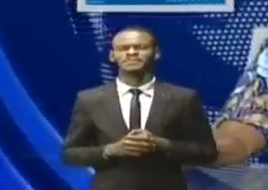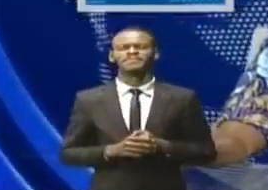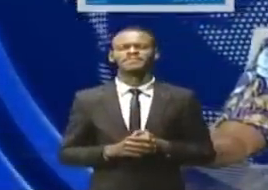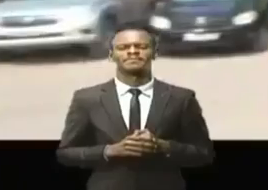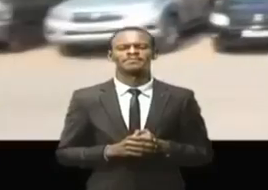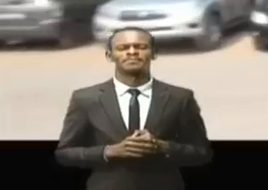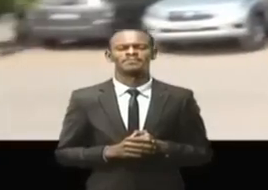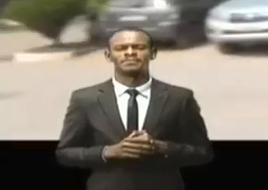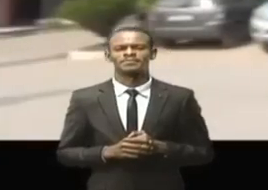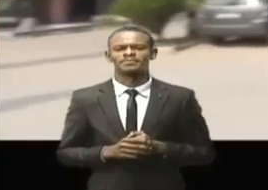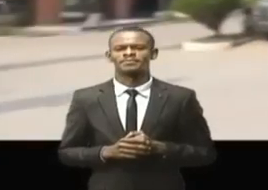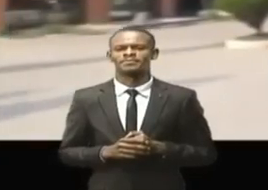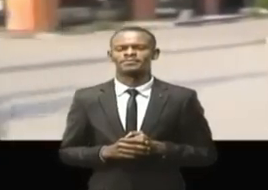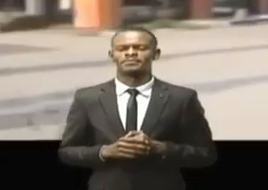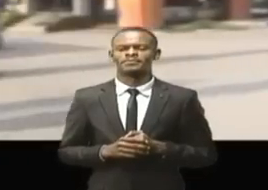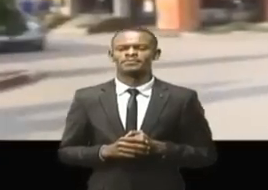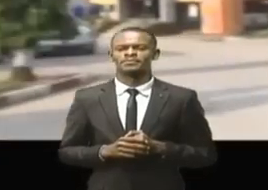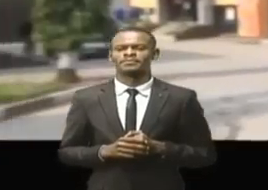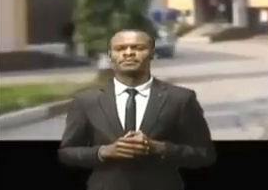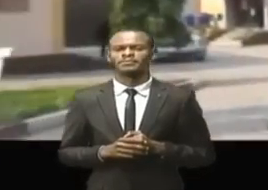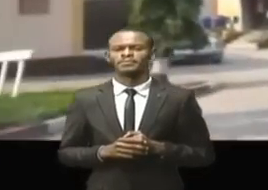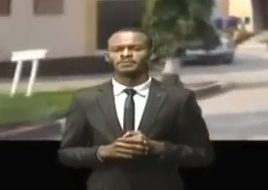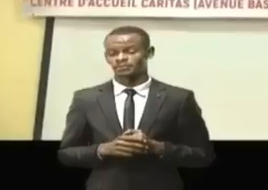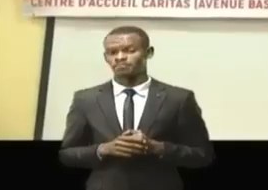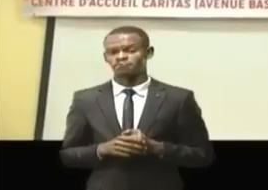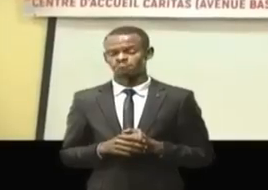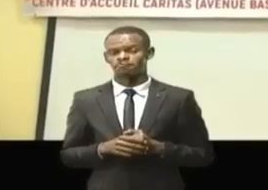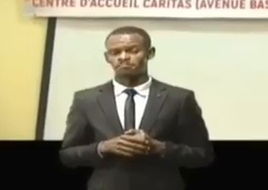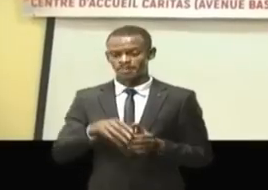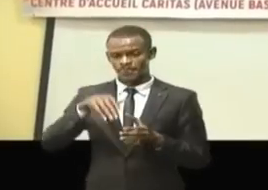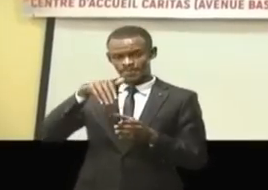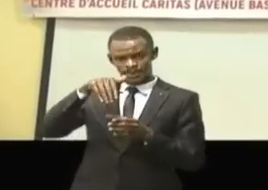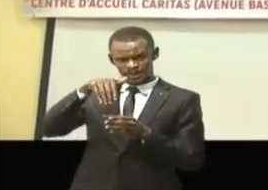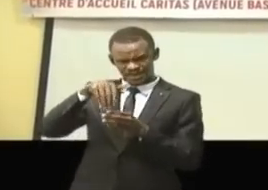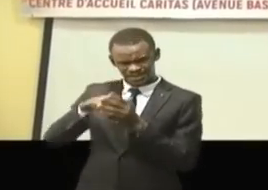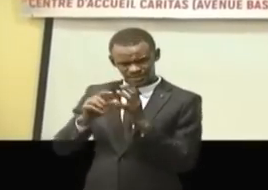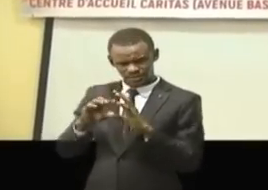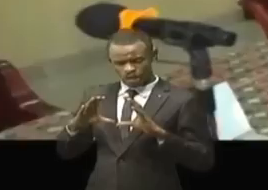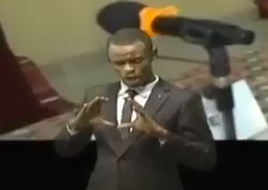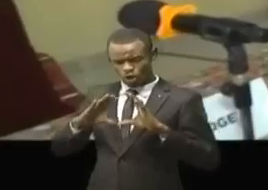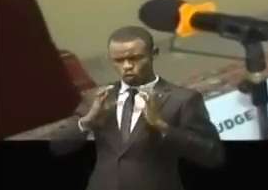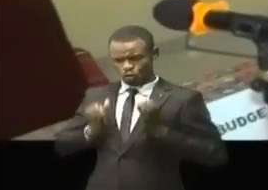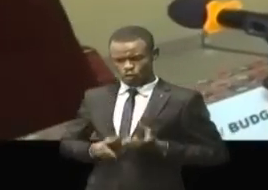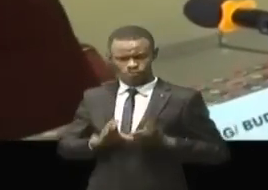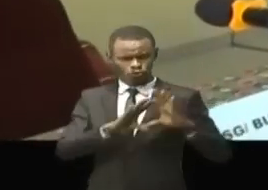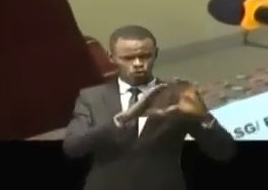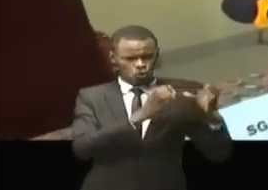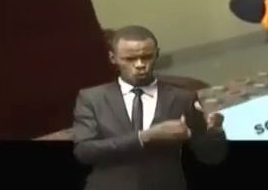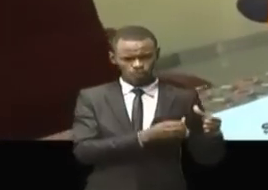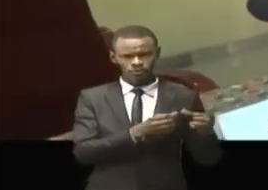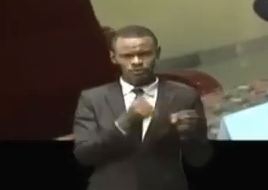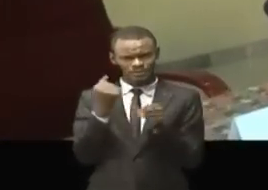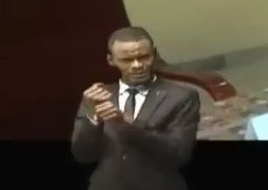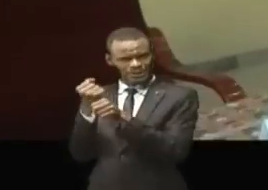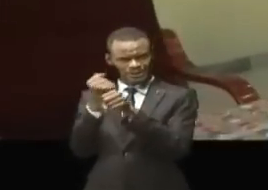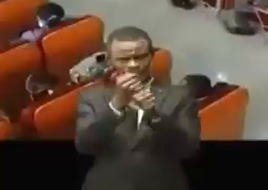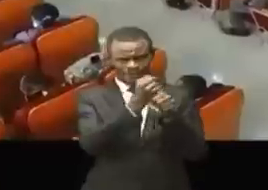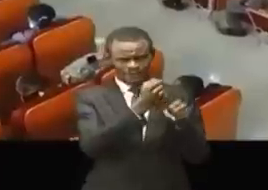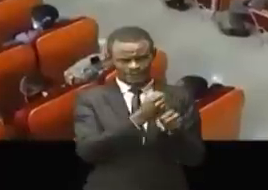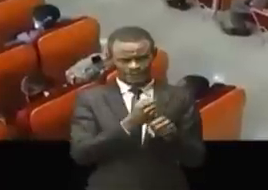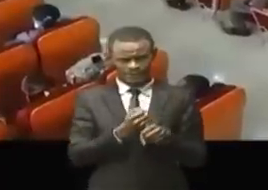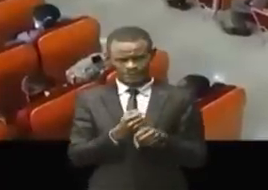Bangando. Les travaux en commission répartis selon les secteurs vitaux et prioritaires, dont la santé,